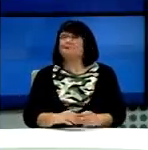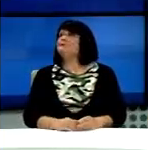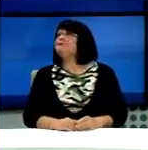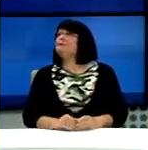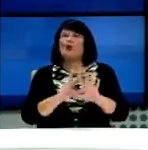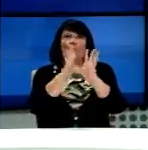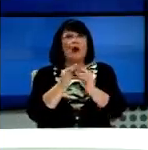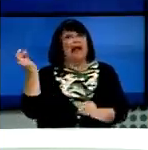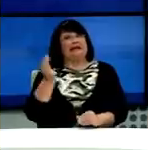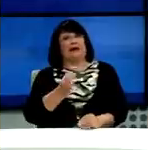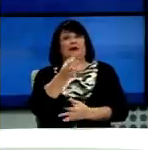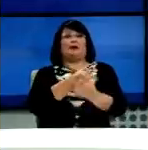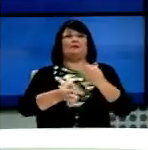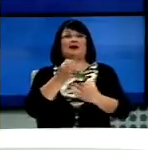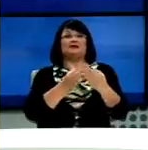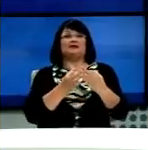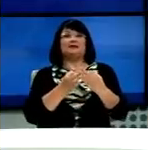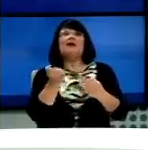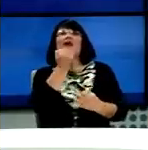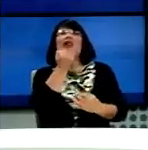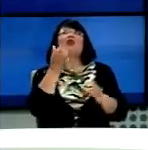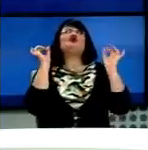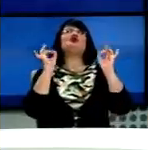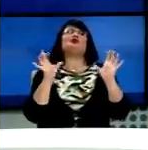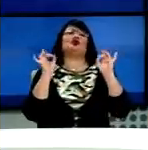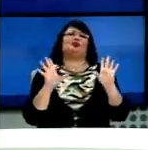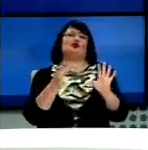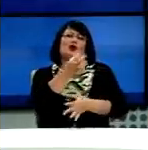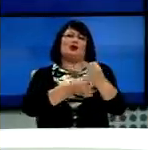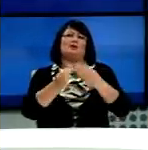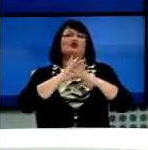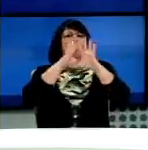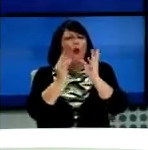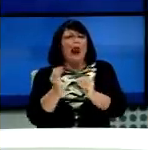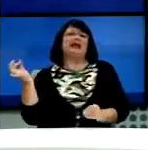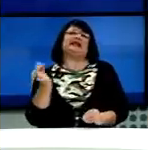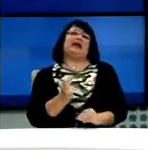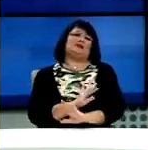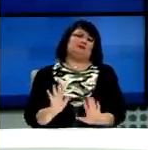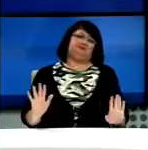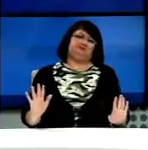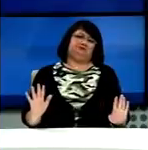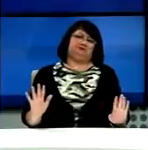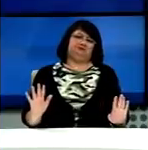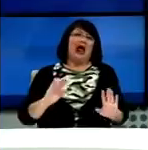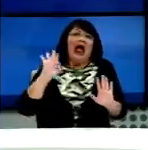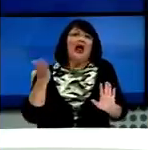Όλα τέλεια. Δεν έχετε καν κανένα λάθος, κανένα ασφάλμα. Όλα τέλεια. Αν είναι